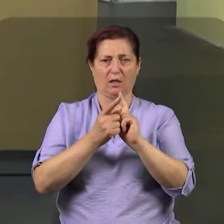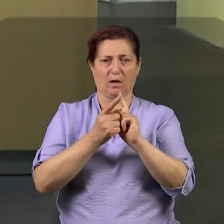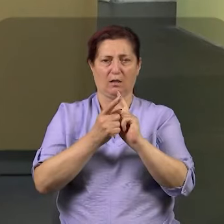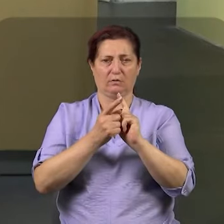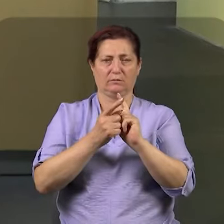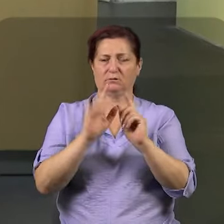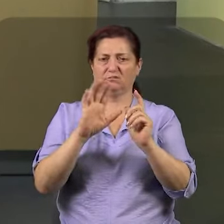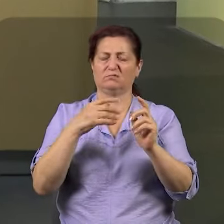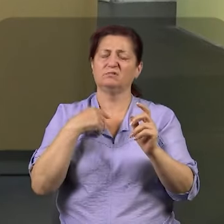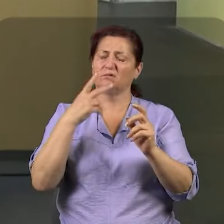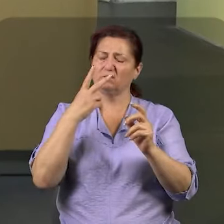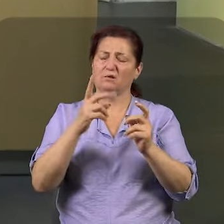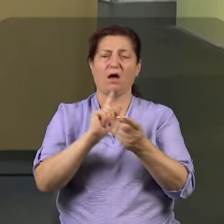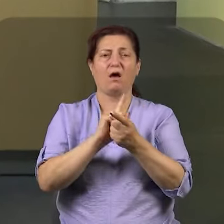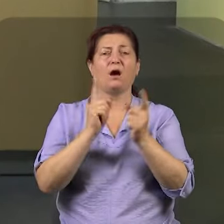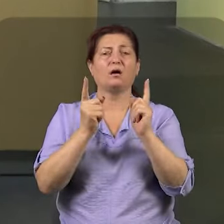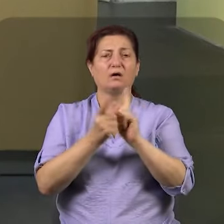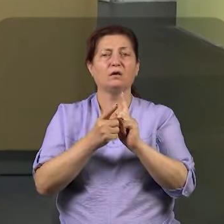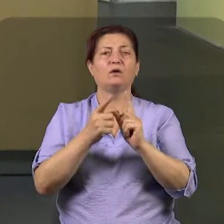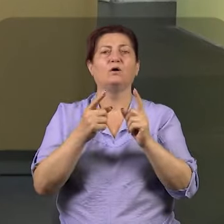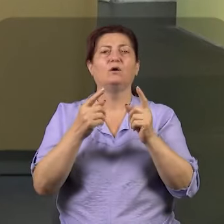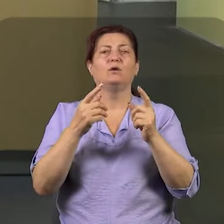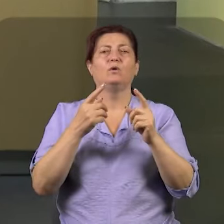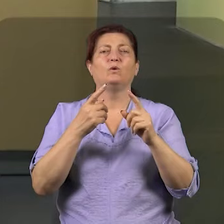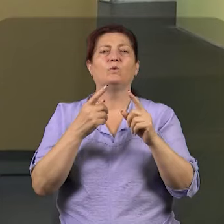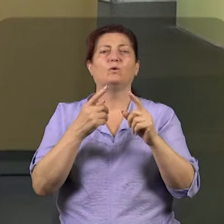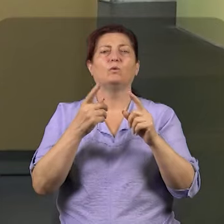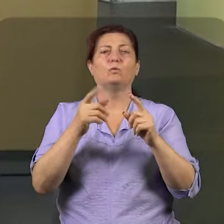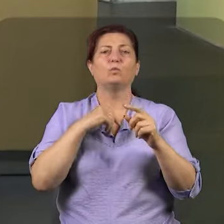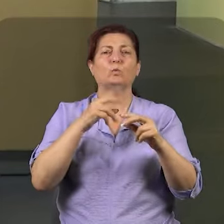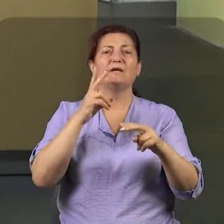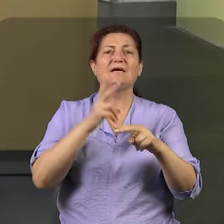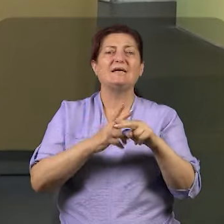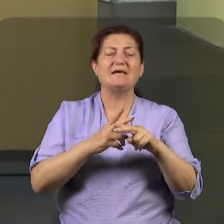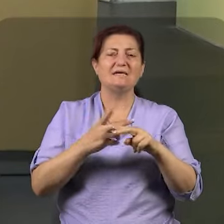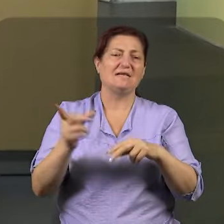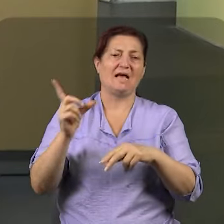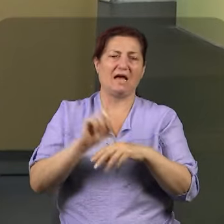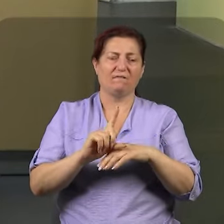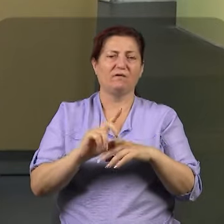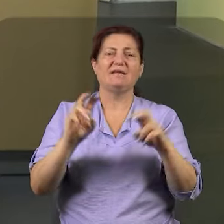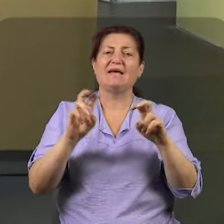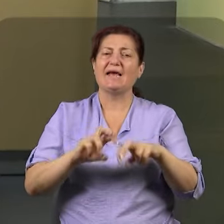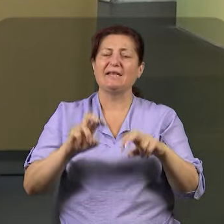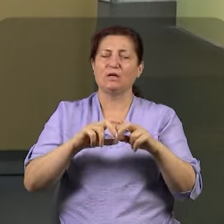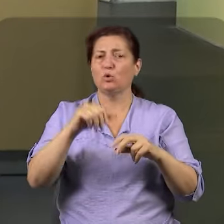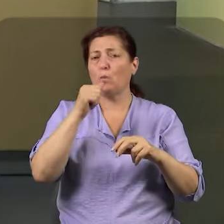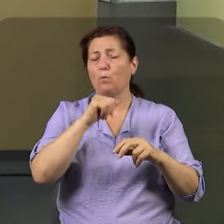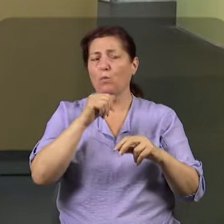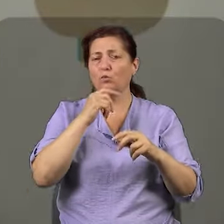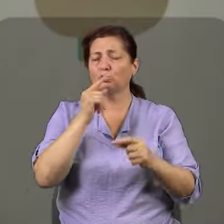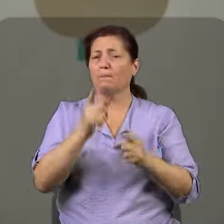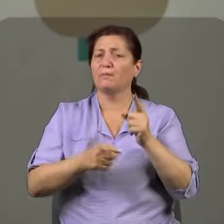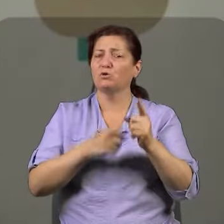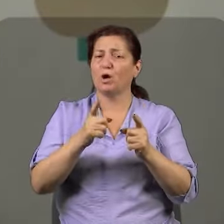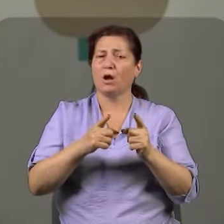որ հակառակ պատկերն է, այսինքն գոնե այդպես կեսից ավելը գնում է կիրառական հետազոտությունների փորձարական մշակումների